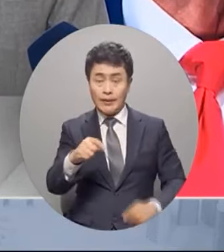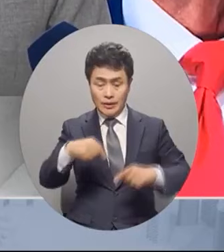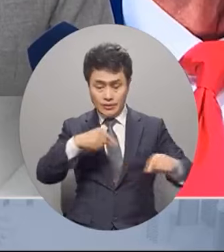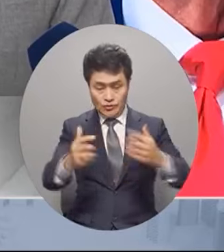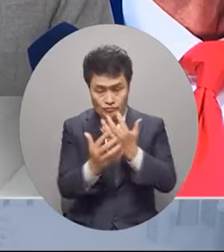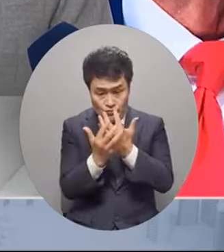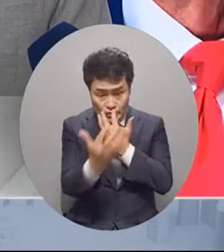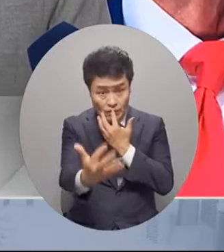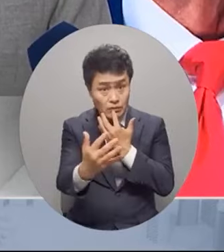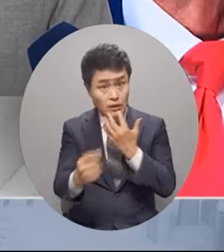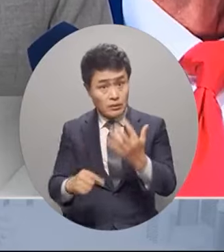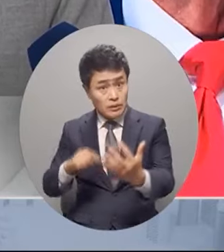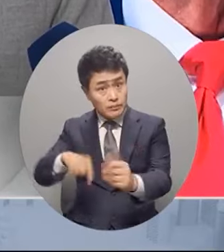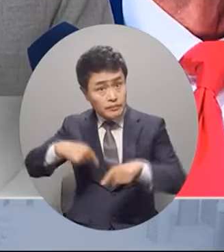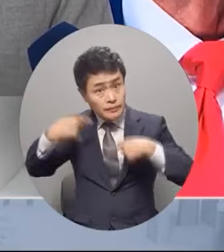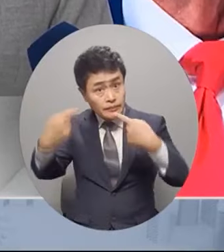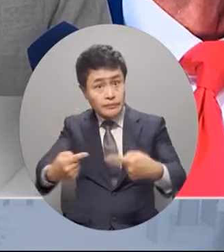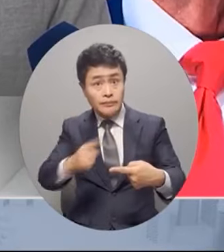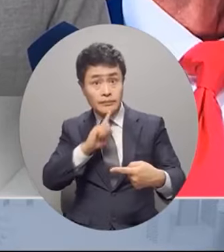예정대로 참석한다는